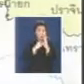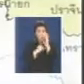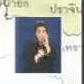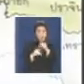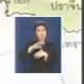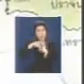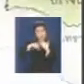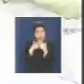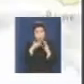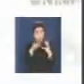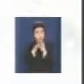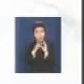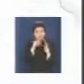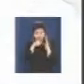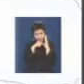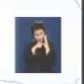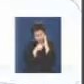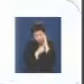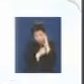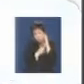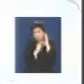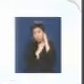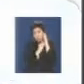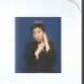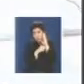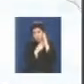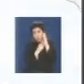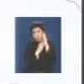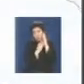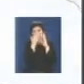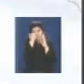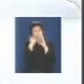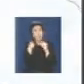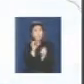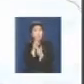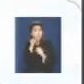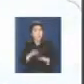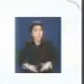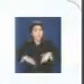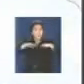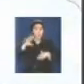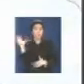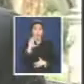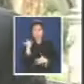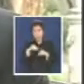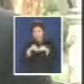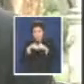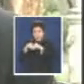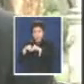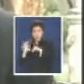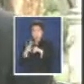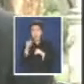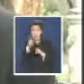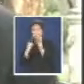ดในส่วนของเรียกว่าปลายน้ำทั้งหมด ปลายน้ำทั้งหมด นะคะเพราะว่าจะได้ไม่เกิดน้ำท่วมขังในพื้นที่ใกล้เคียงถือว่าเ